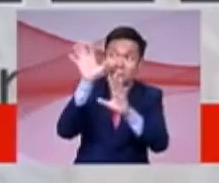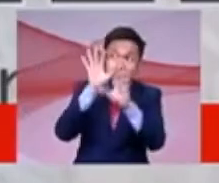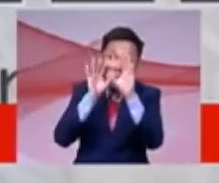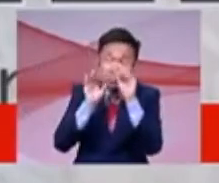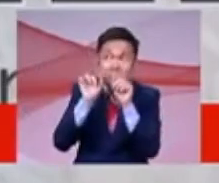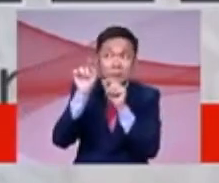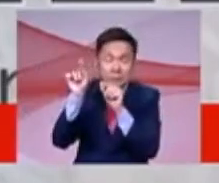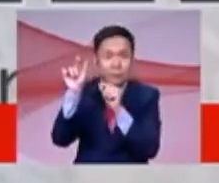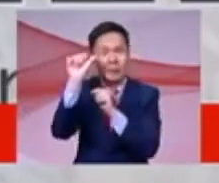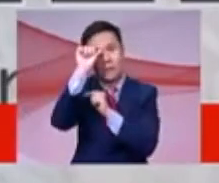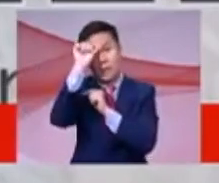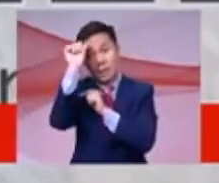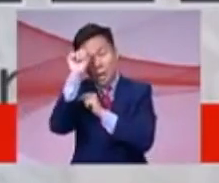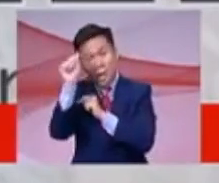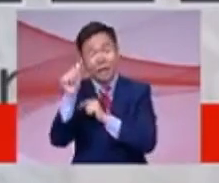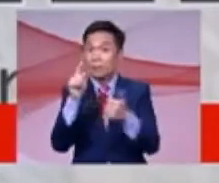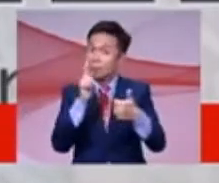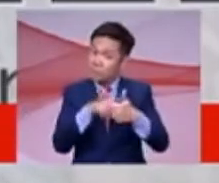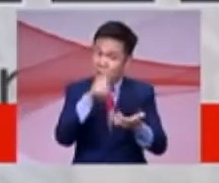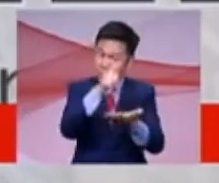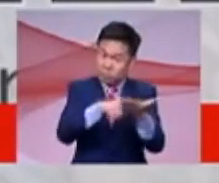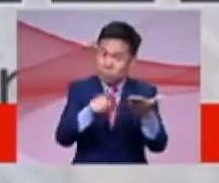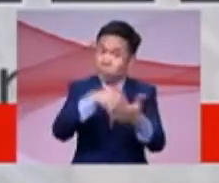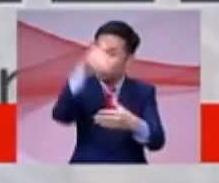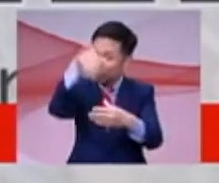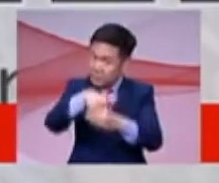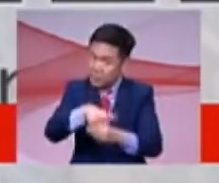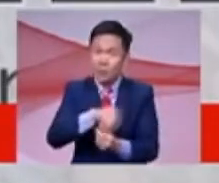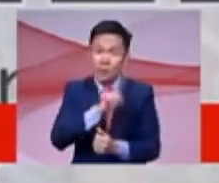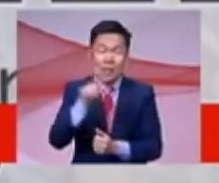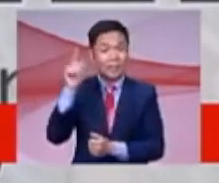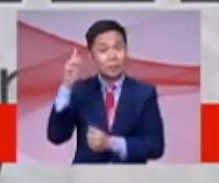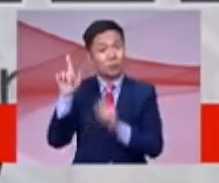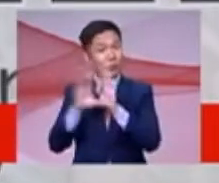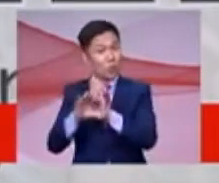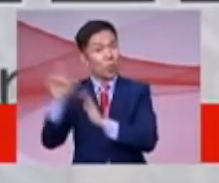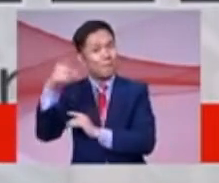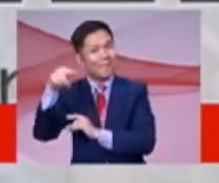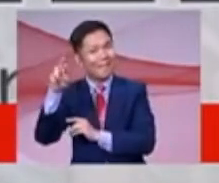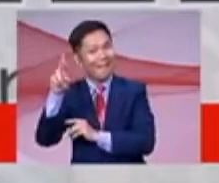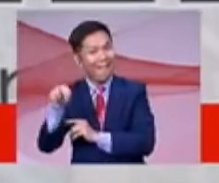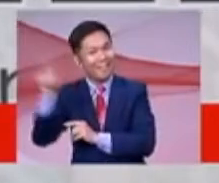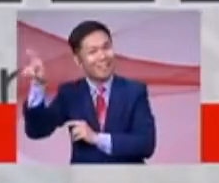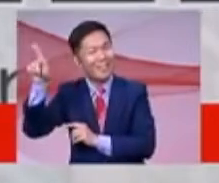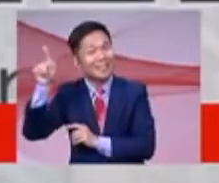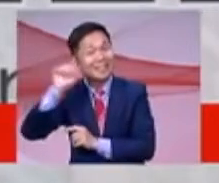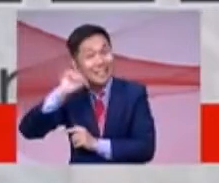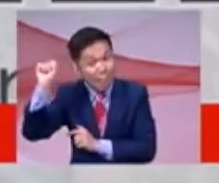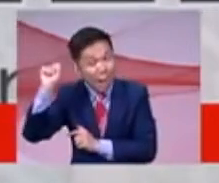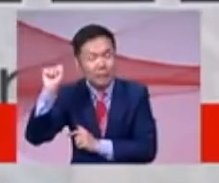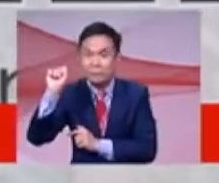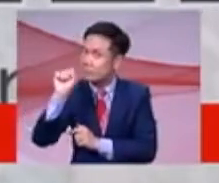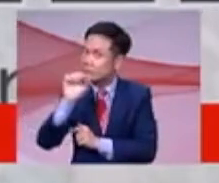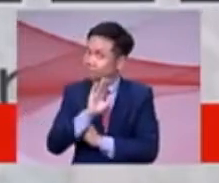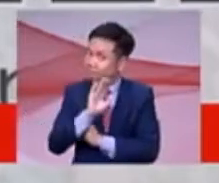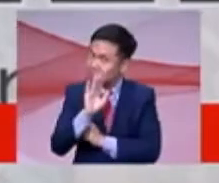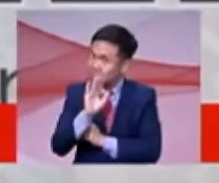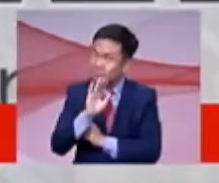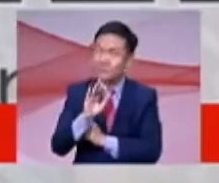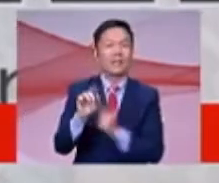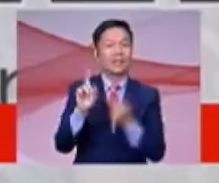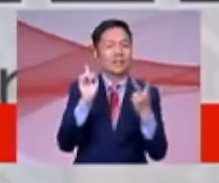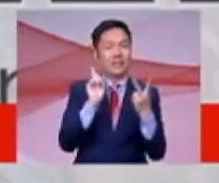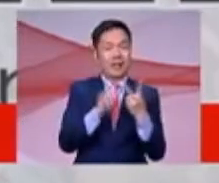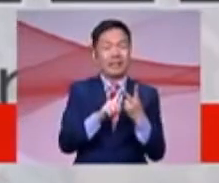untuk mengelakkan pilihan raya seperti kita lihat pada PRN Sabah. Dan sekarang kita bimbang, kalau kita tak